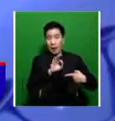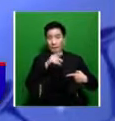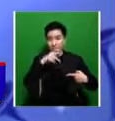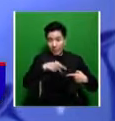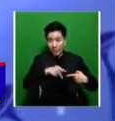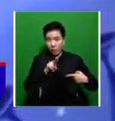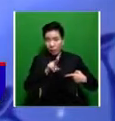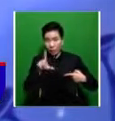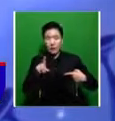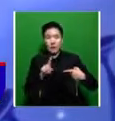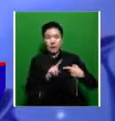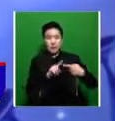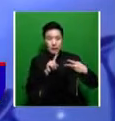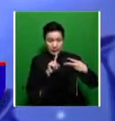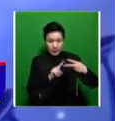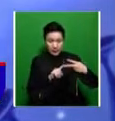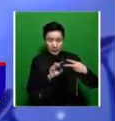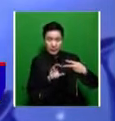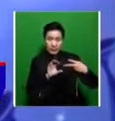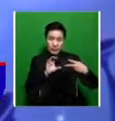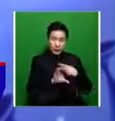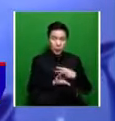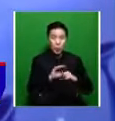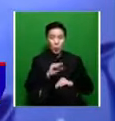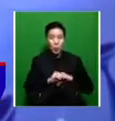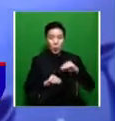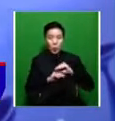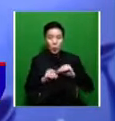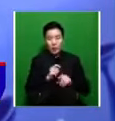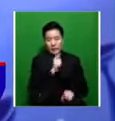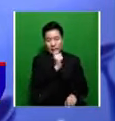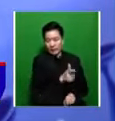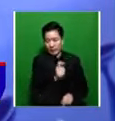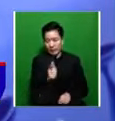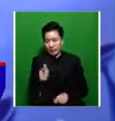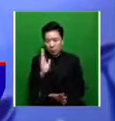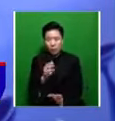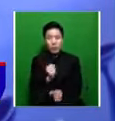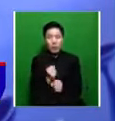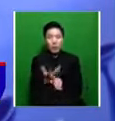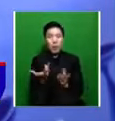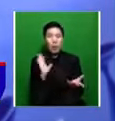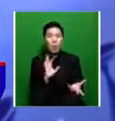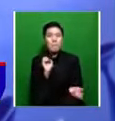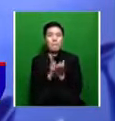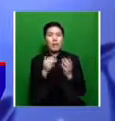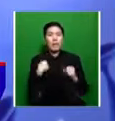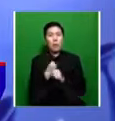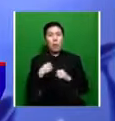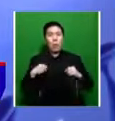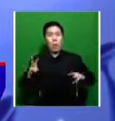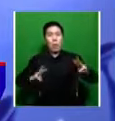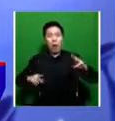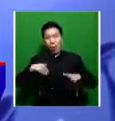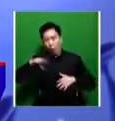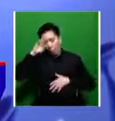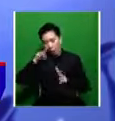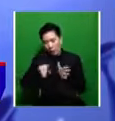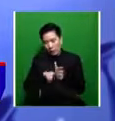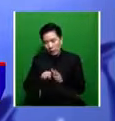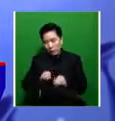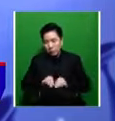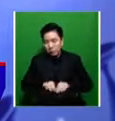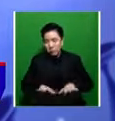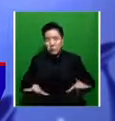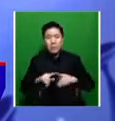ล้วก็จะจัดสรรให้กับโครงการการจ้างงานให้กับผู้ที่จะได้รับผลกระทบจากการแพร่ระบาดของไวรัส